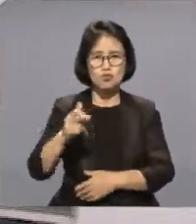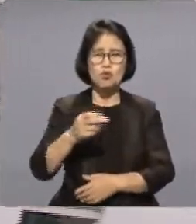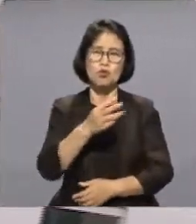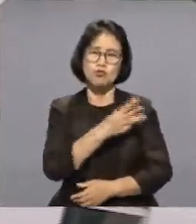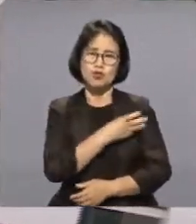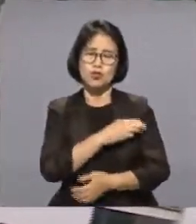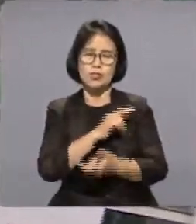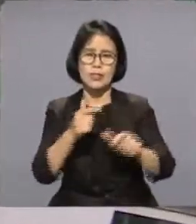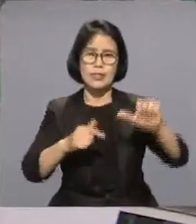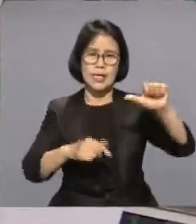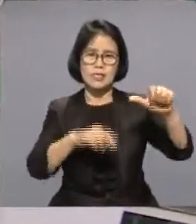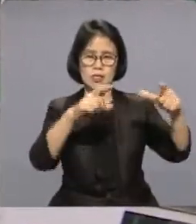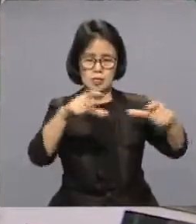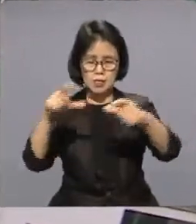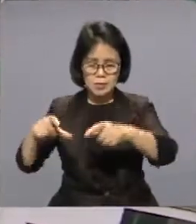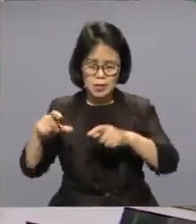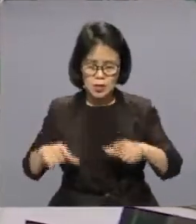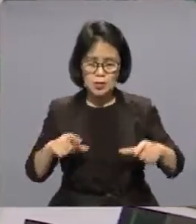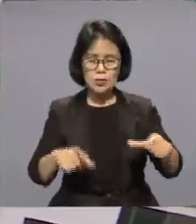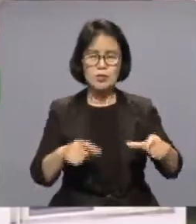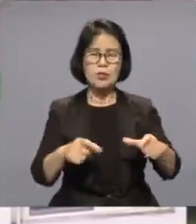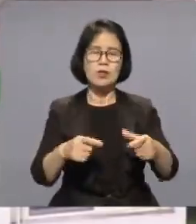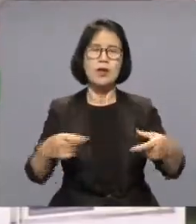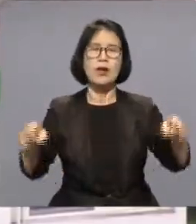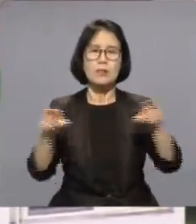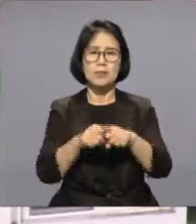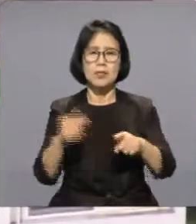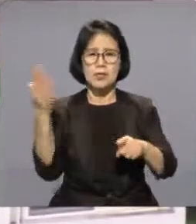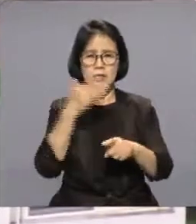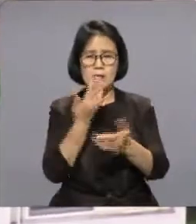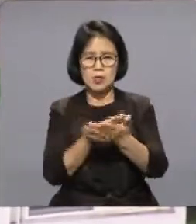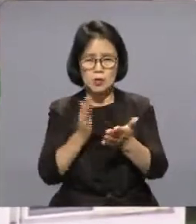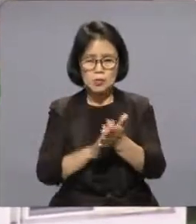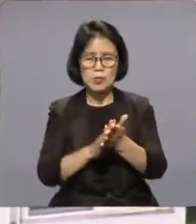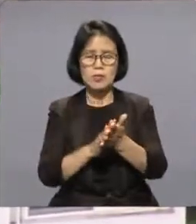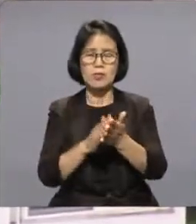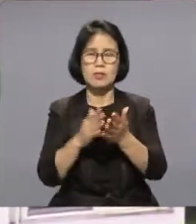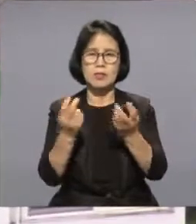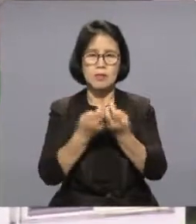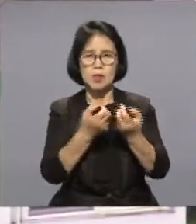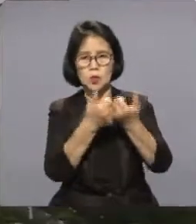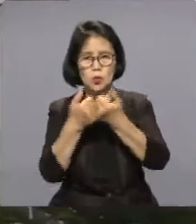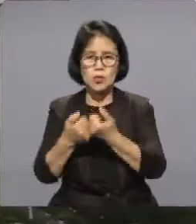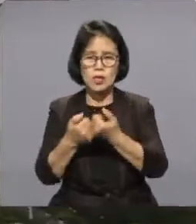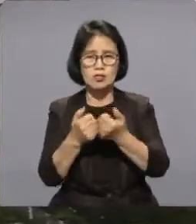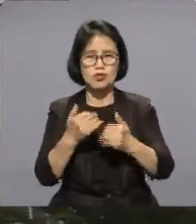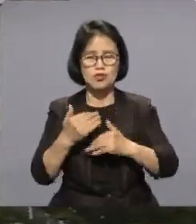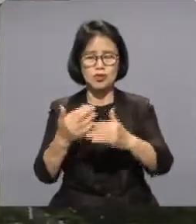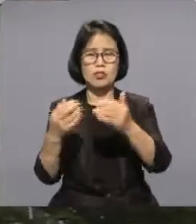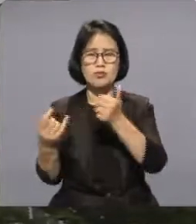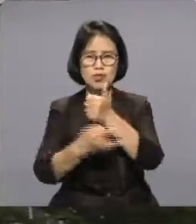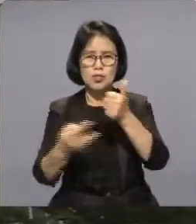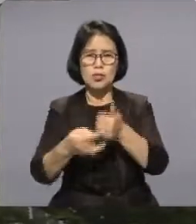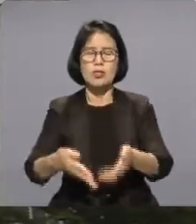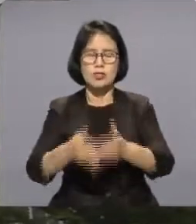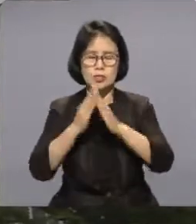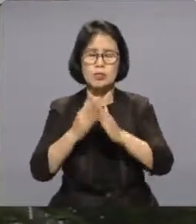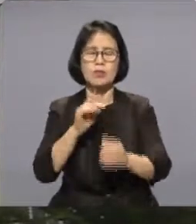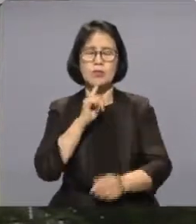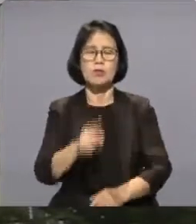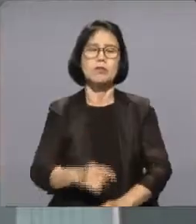등 5개 일기 신도시 지자체와 함께 재정비 방안을 논의하는 재정비 추진위원회도 결성하기로